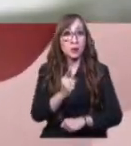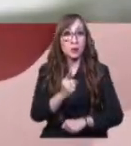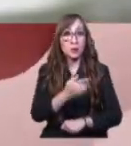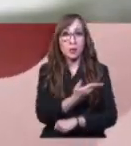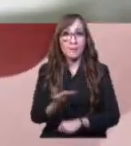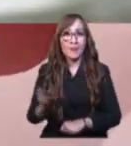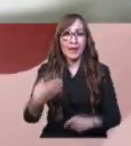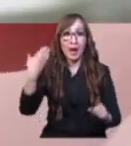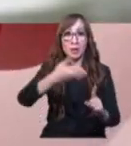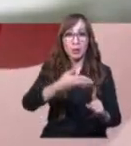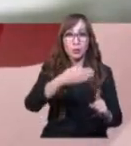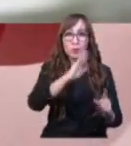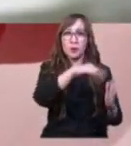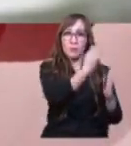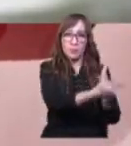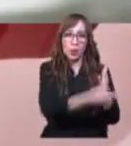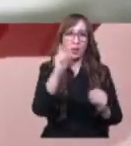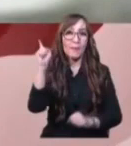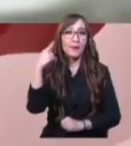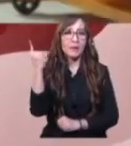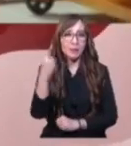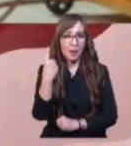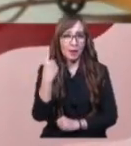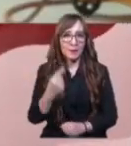mereka juga ngikut program pemerintah. Nah,